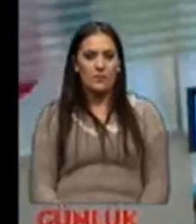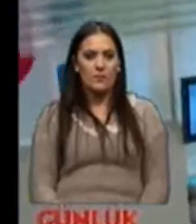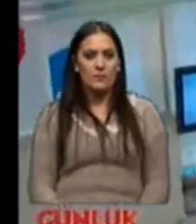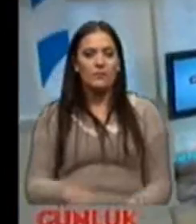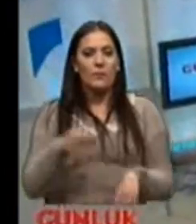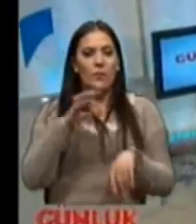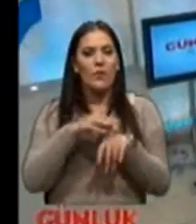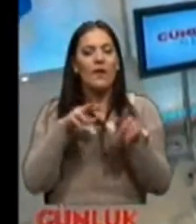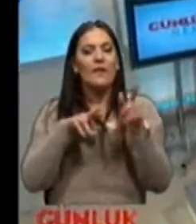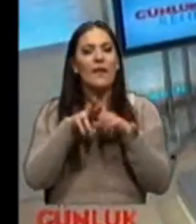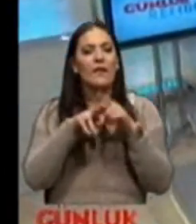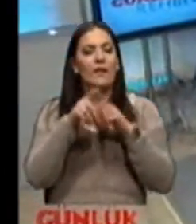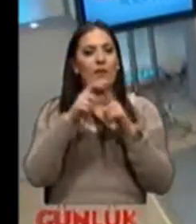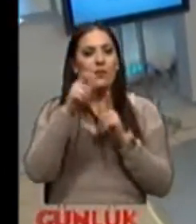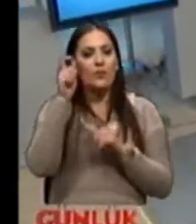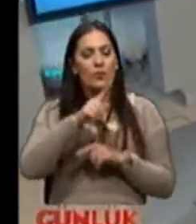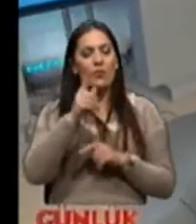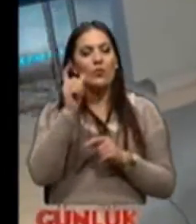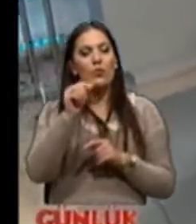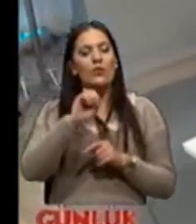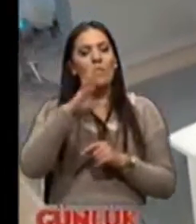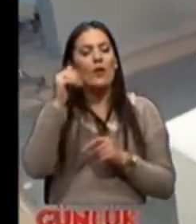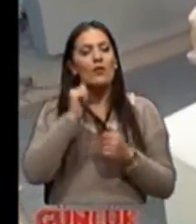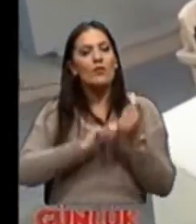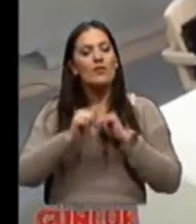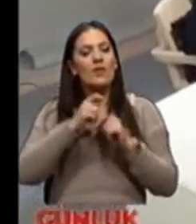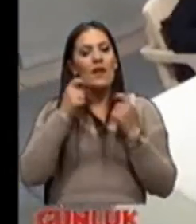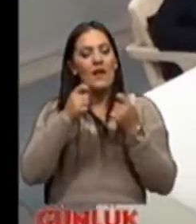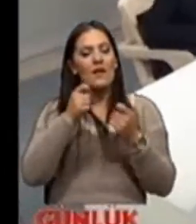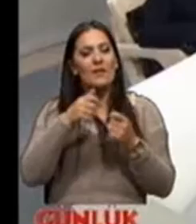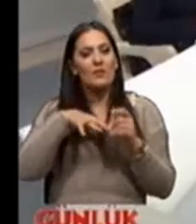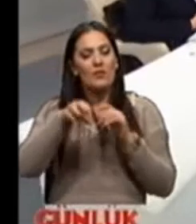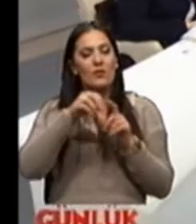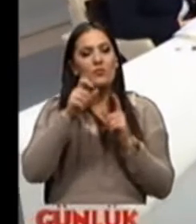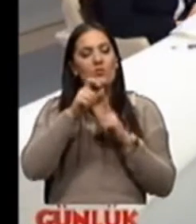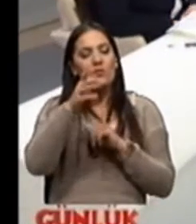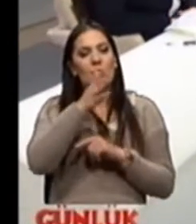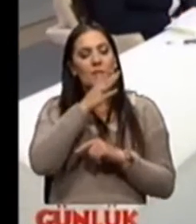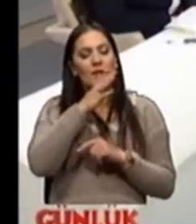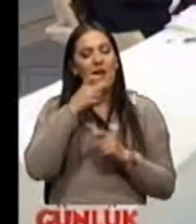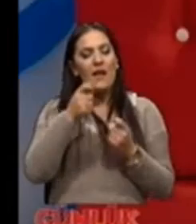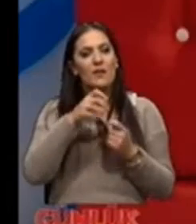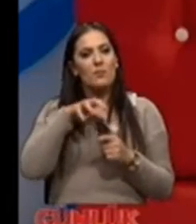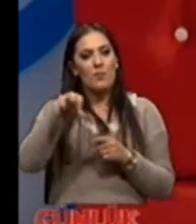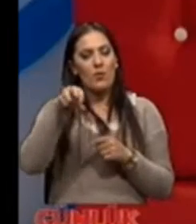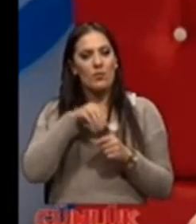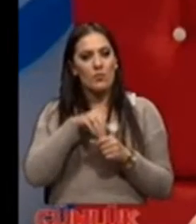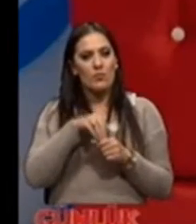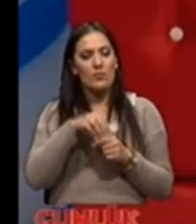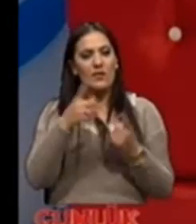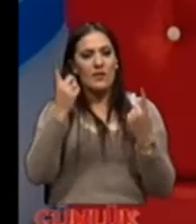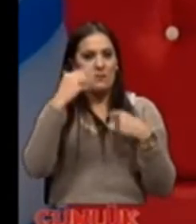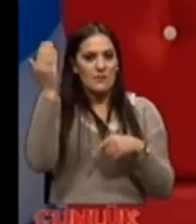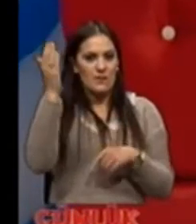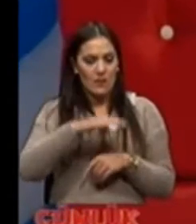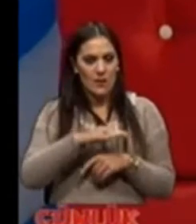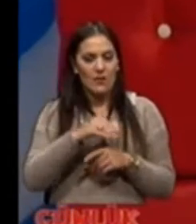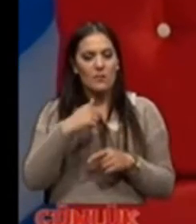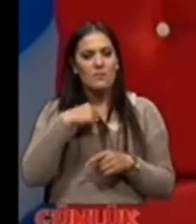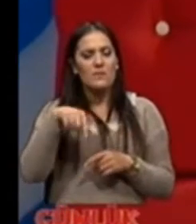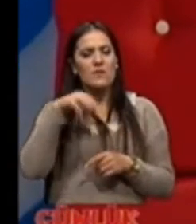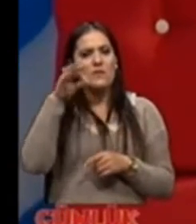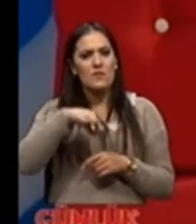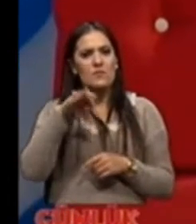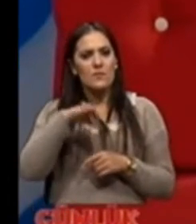Efendim Doktor Yadigar Doğan Uludağ Üniversitesi Eğitim Fakültesi Sosyal Bilgiler Eğitim Bölümü temsilen geldiniz efendim. Bize